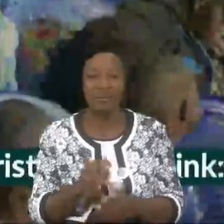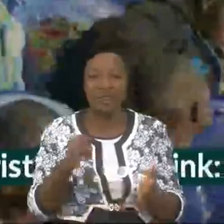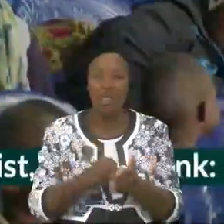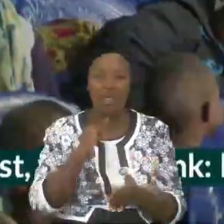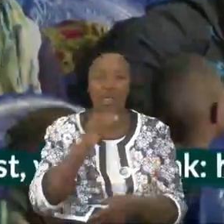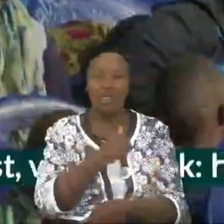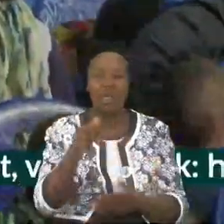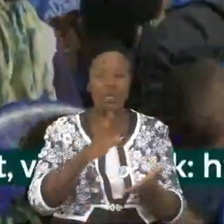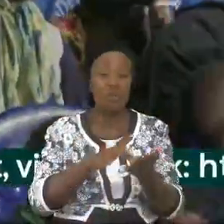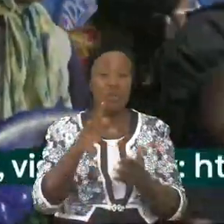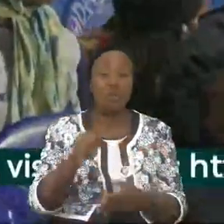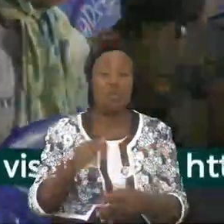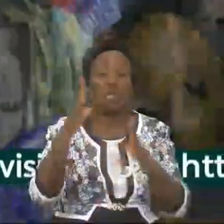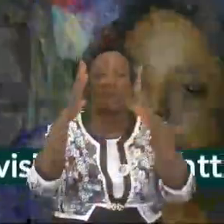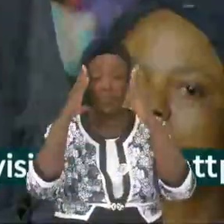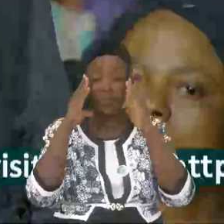C'est une expérience glorieuse.